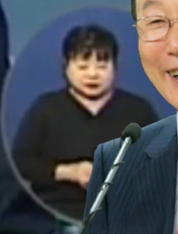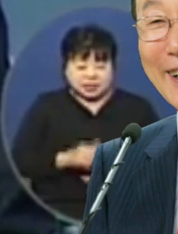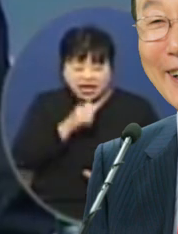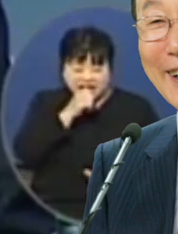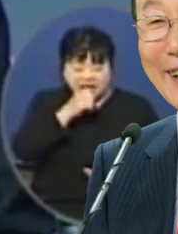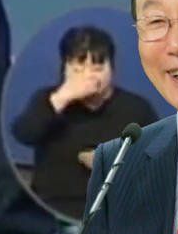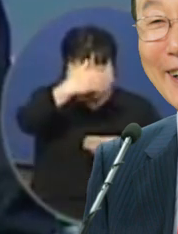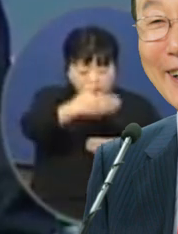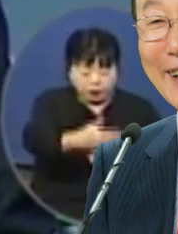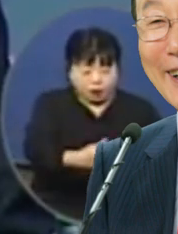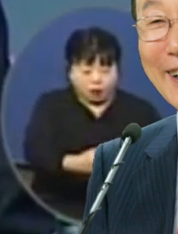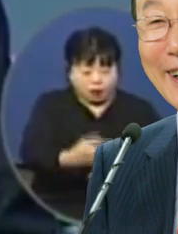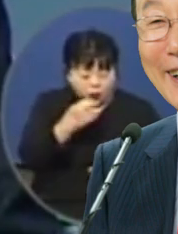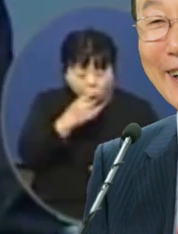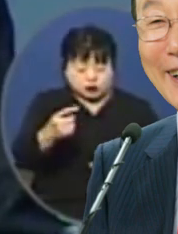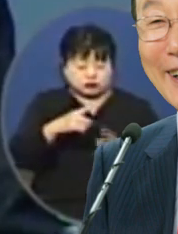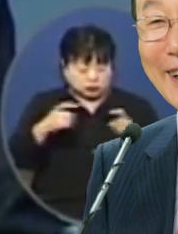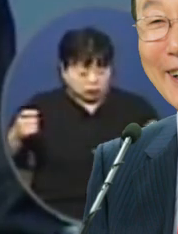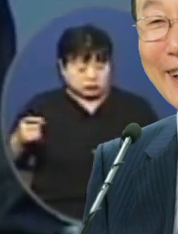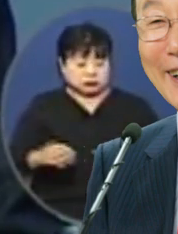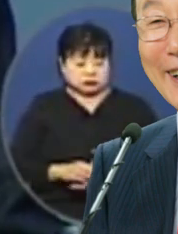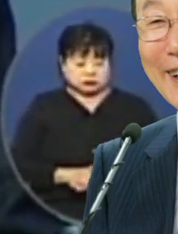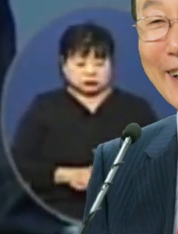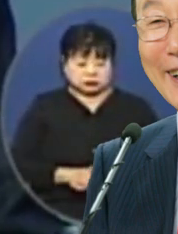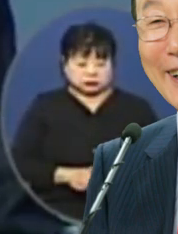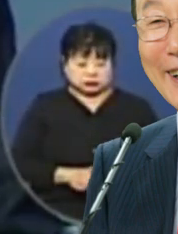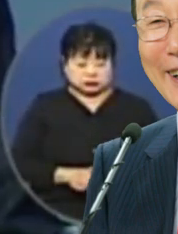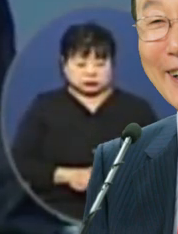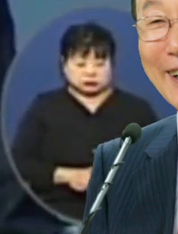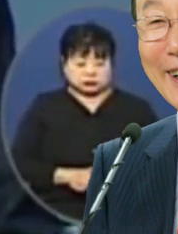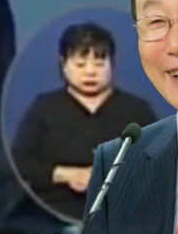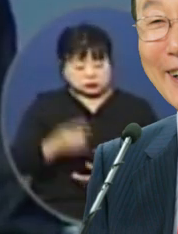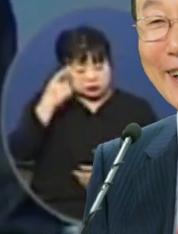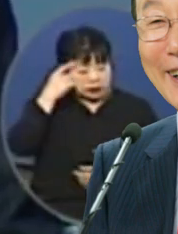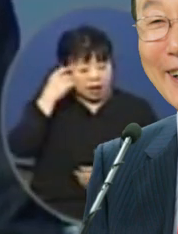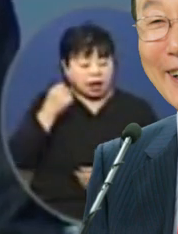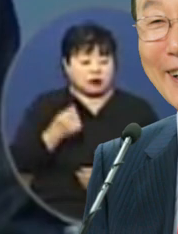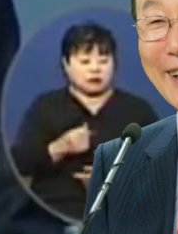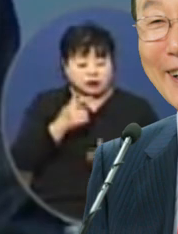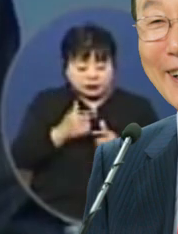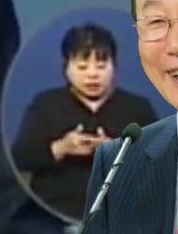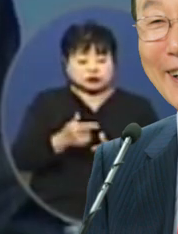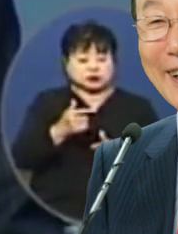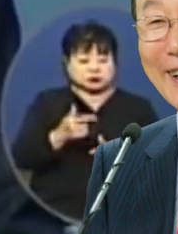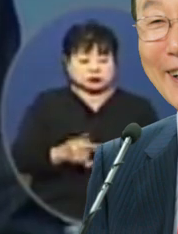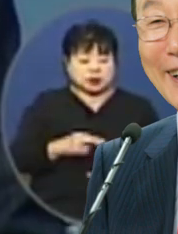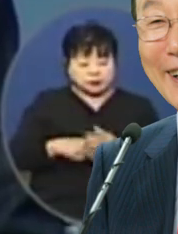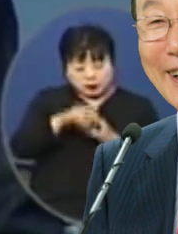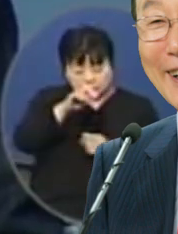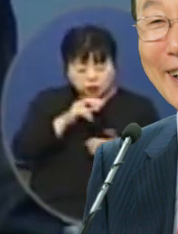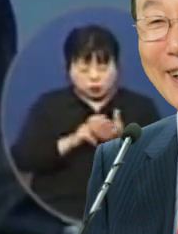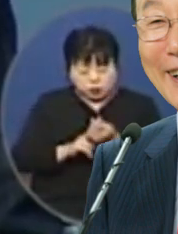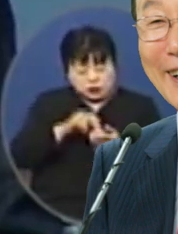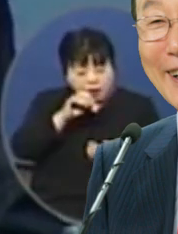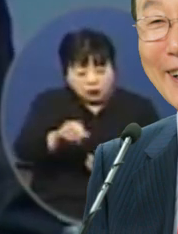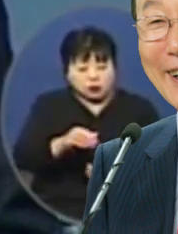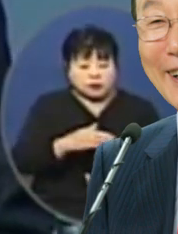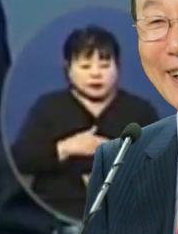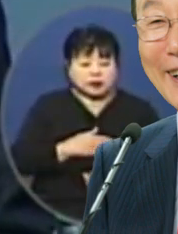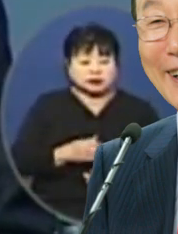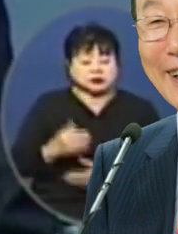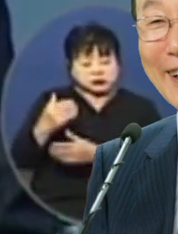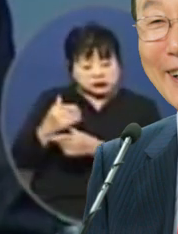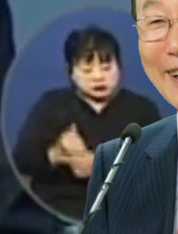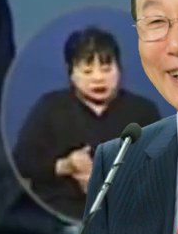보호하기 위해서 만든 성인 것입니다. 그 성을 생각하고 예수님은 나의 요새요, 그 다음 나의